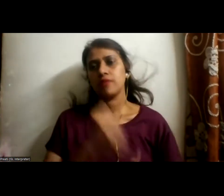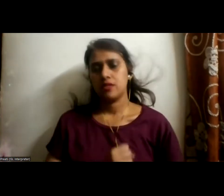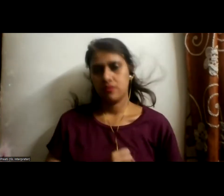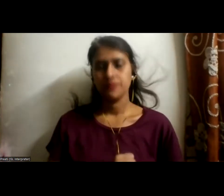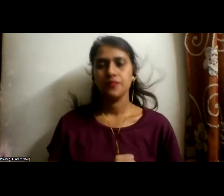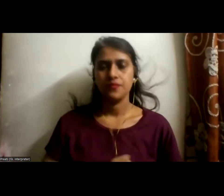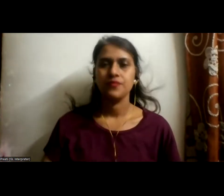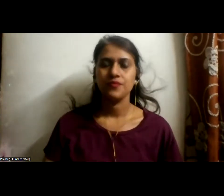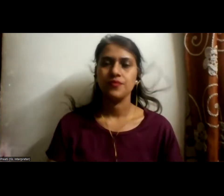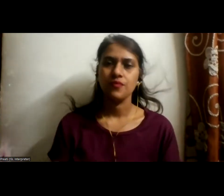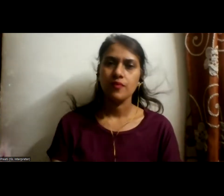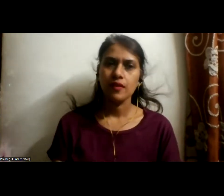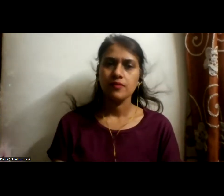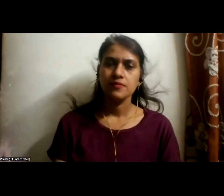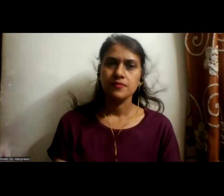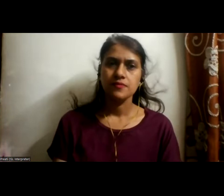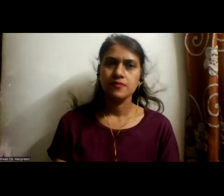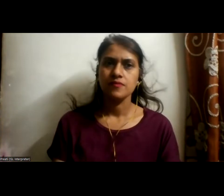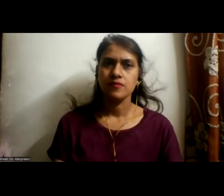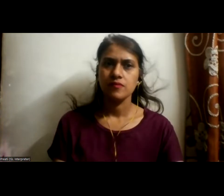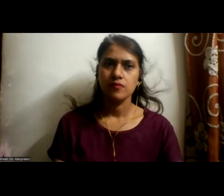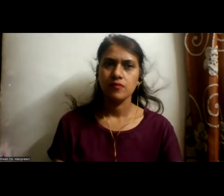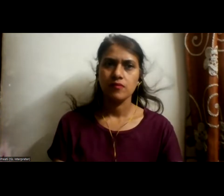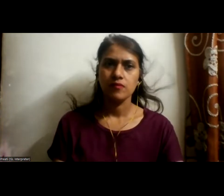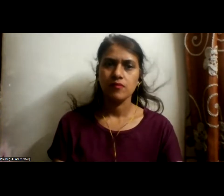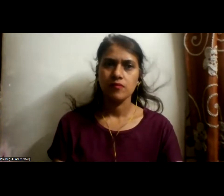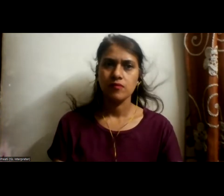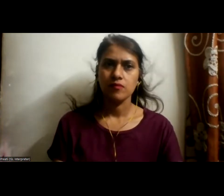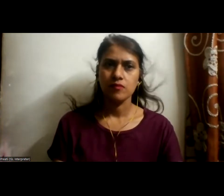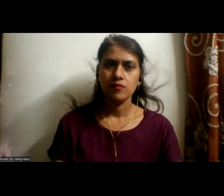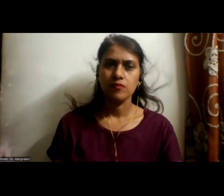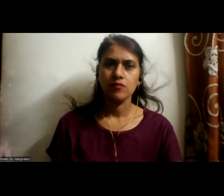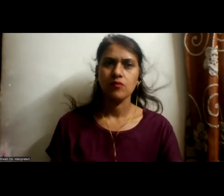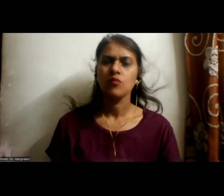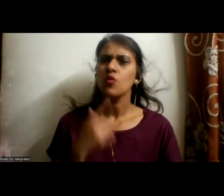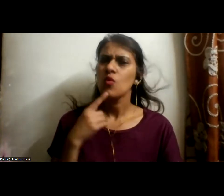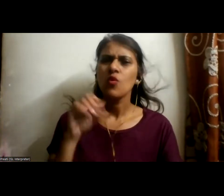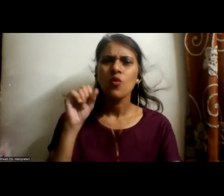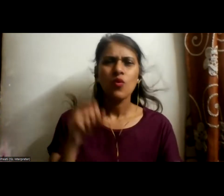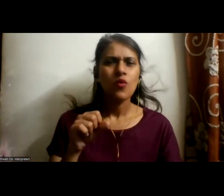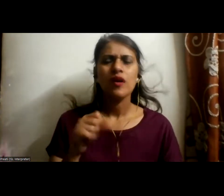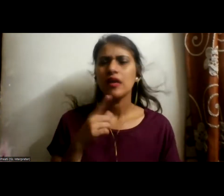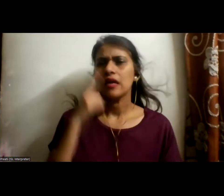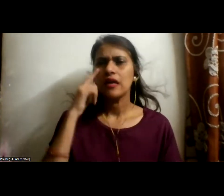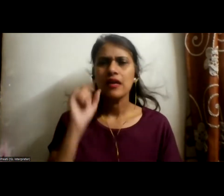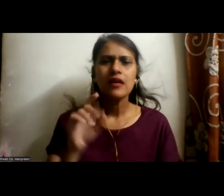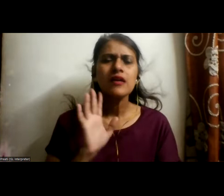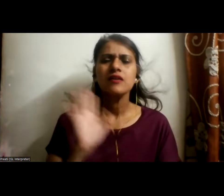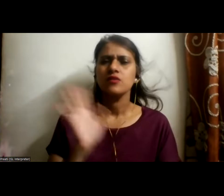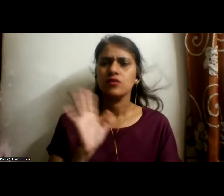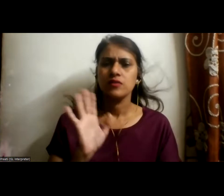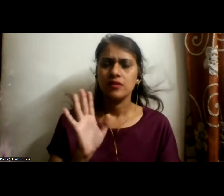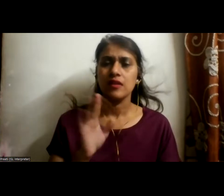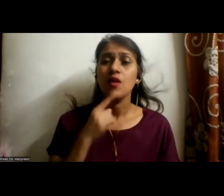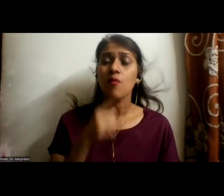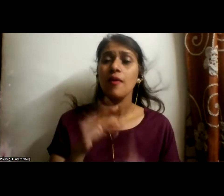ना? So we have to do that plagiarism test. No, you don't have to do the plagiarism test. What you do is plagiarism test will be